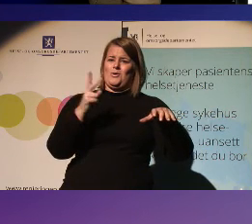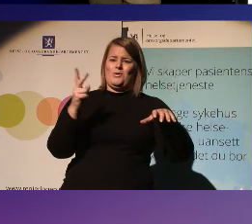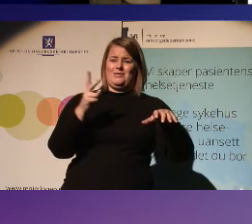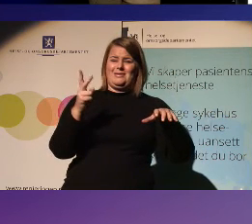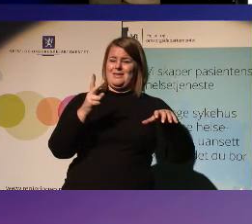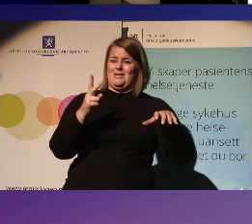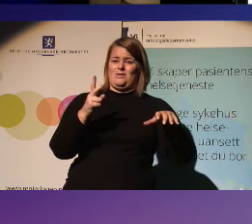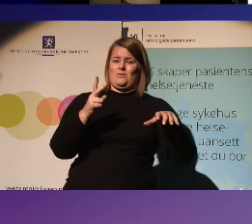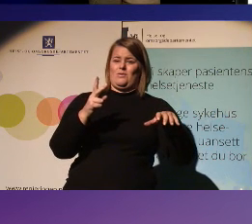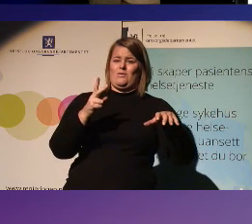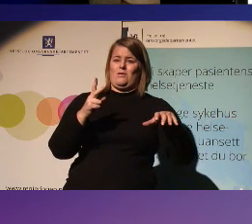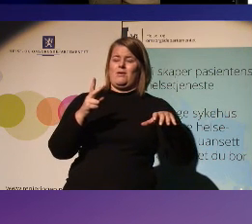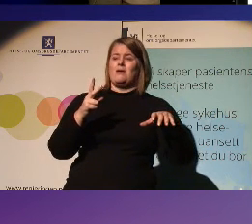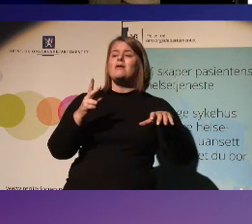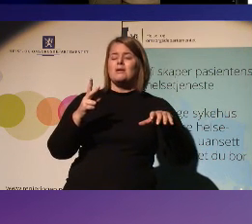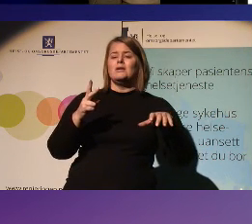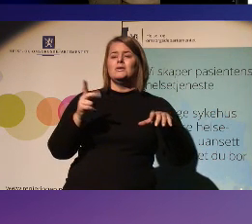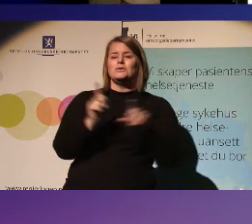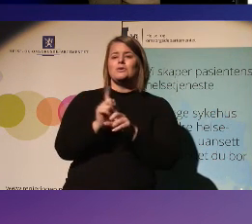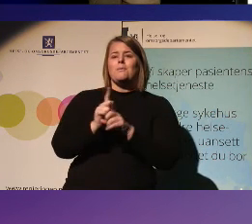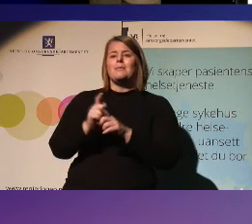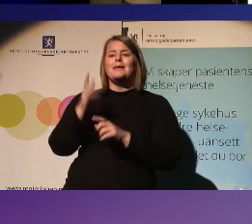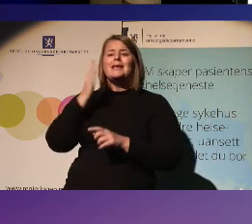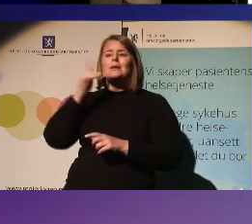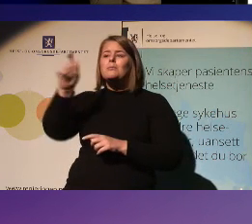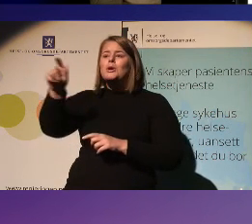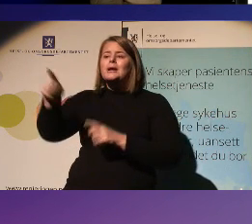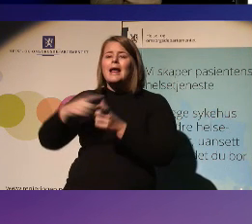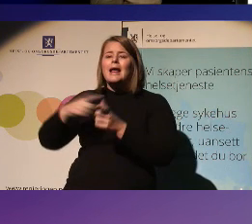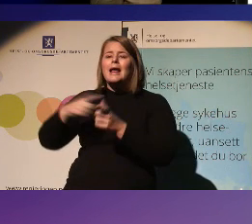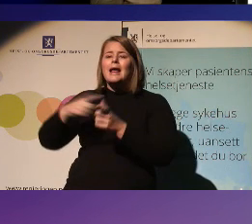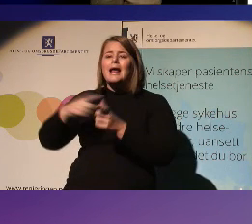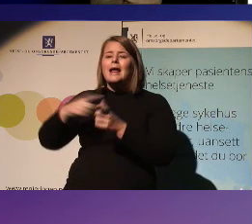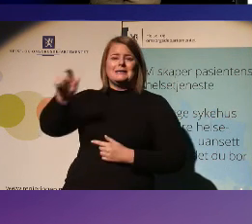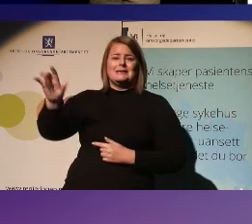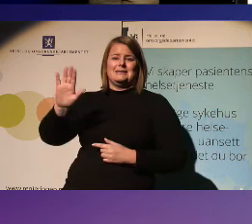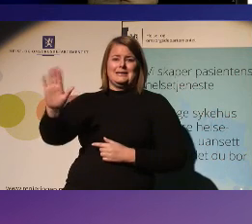innbyggernes eller pasientenes helsetjeneste.